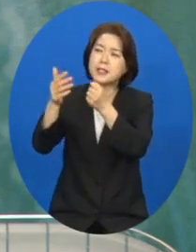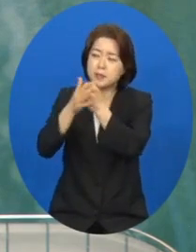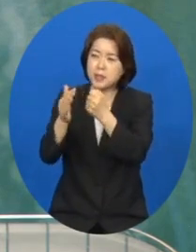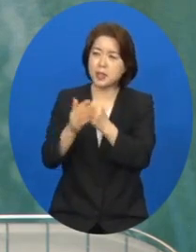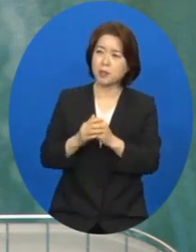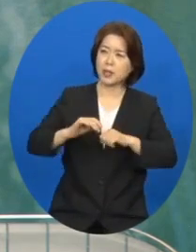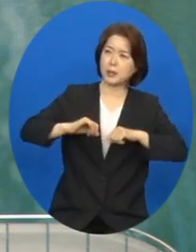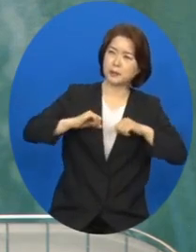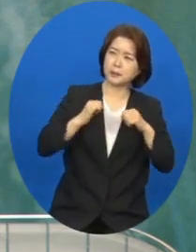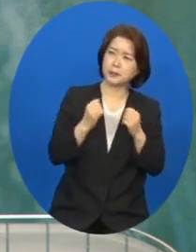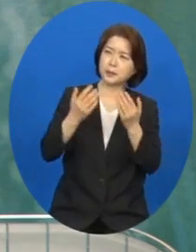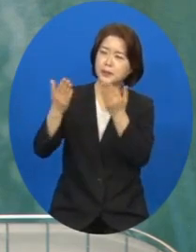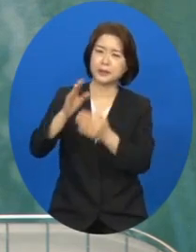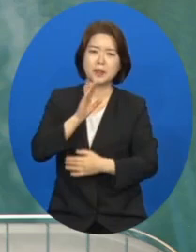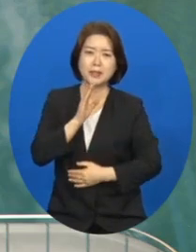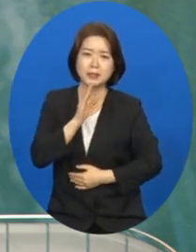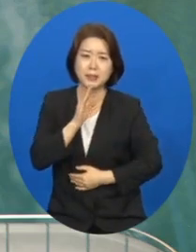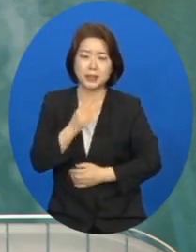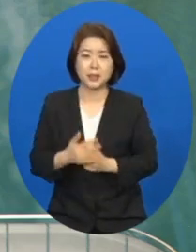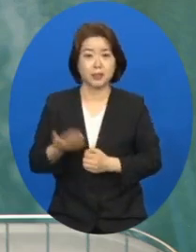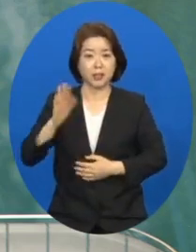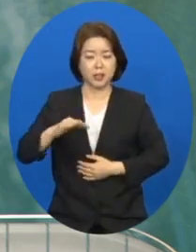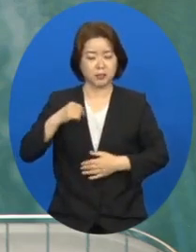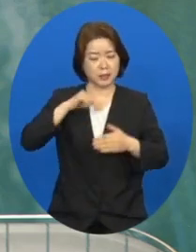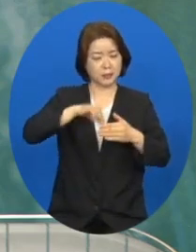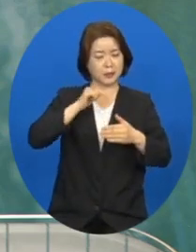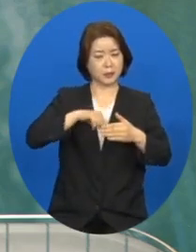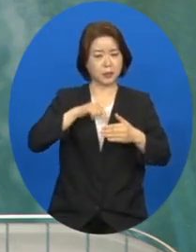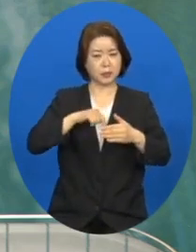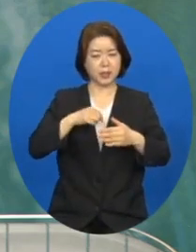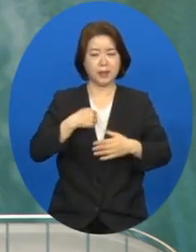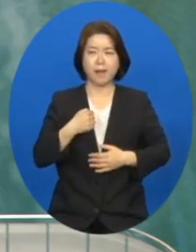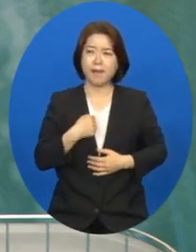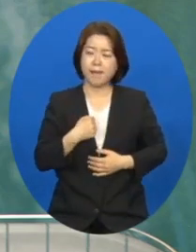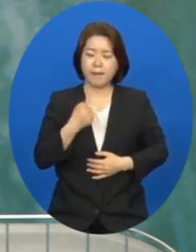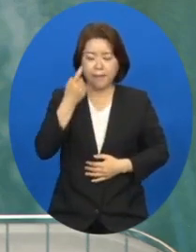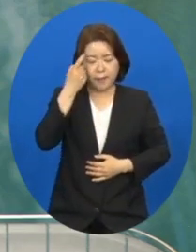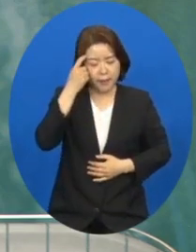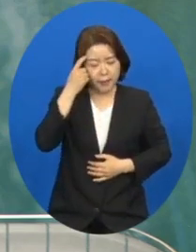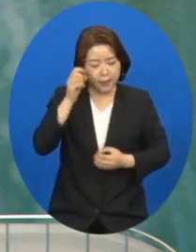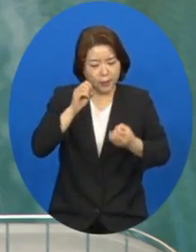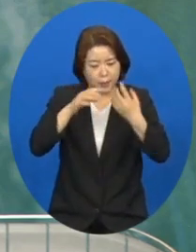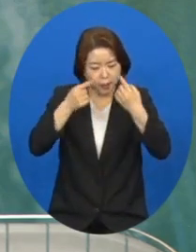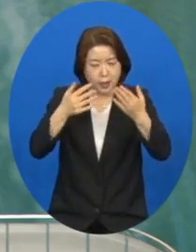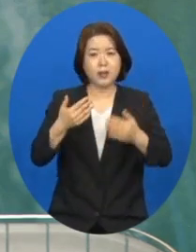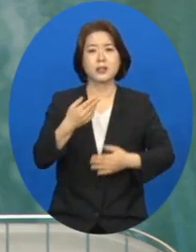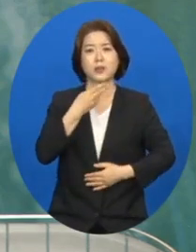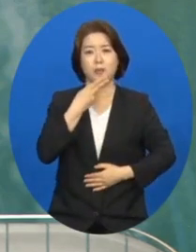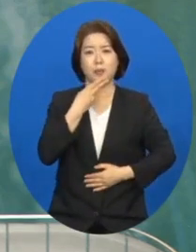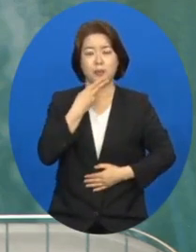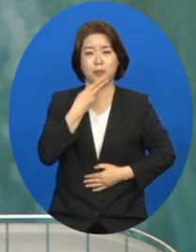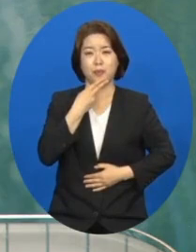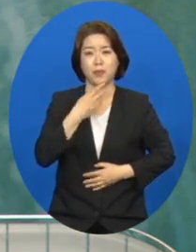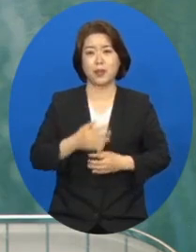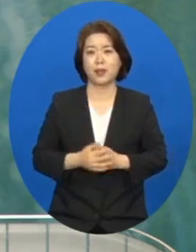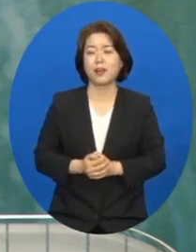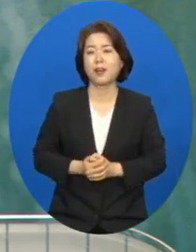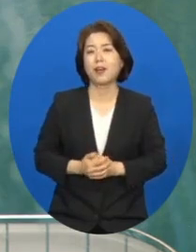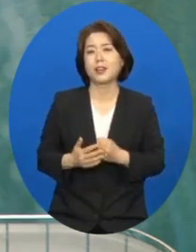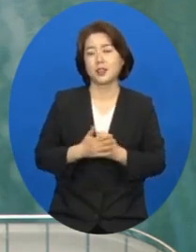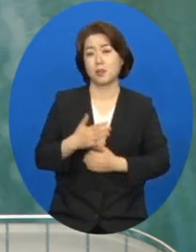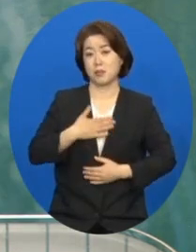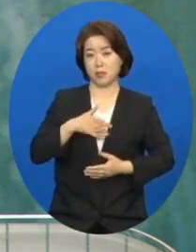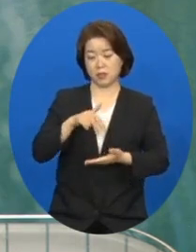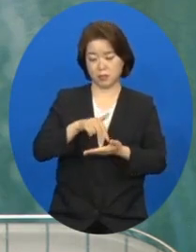순종하지 않을 수는 없겠고, 그렇지만 마음에 답은 주어지지 않았고, 그래서 저에게